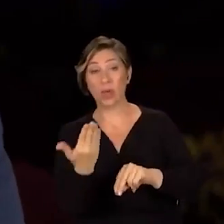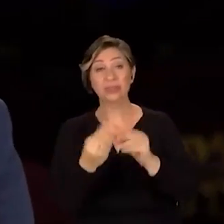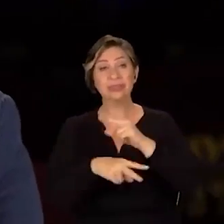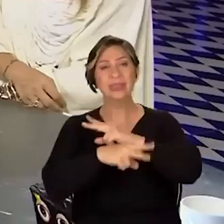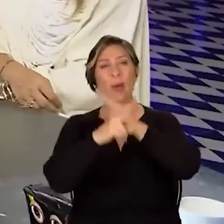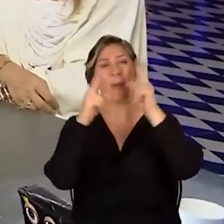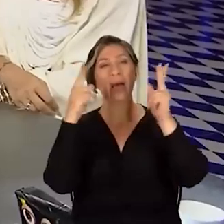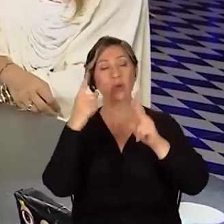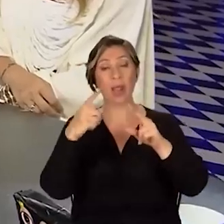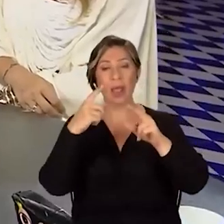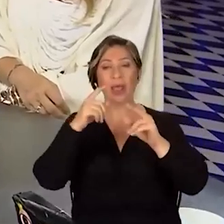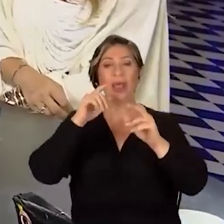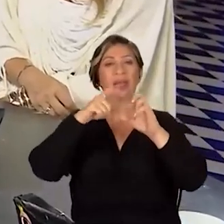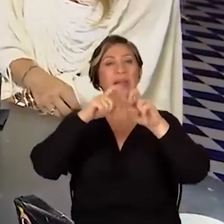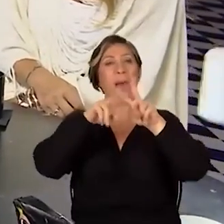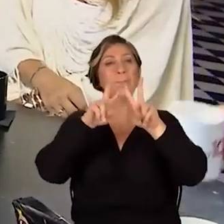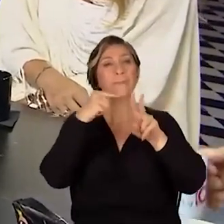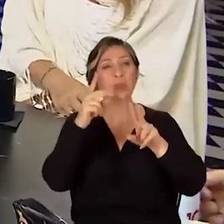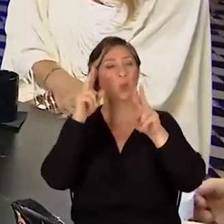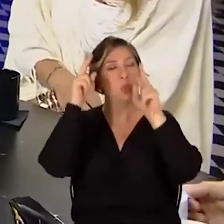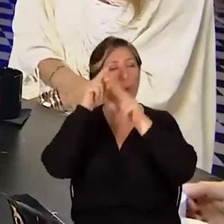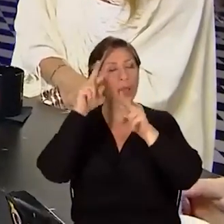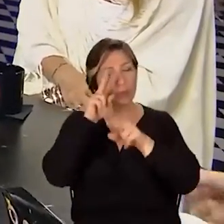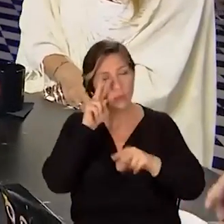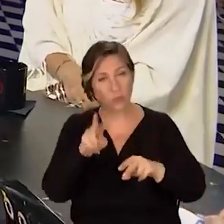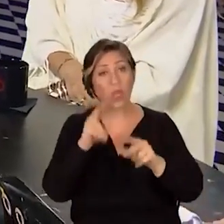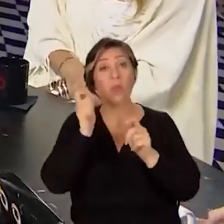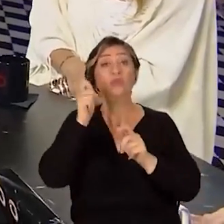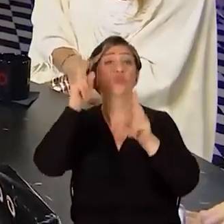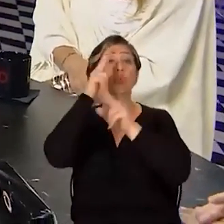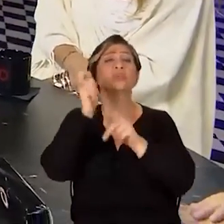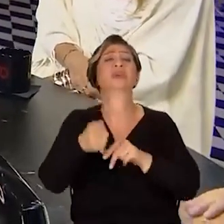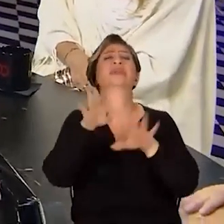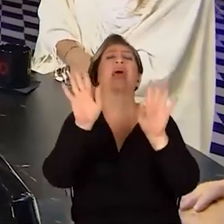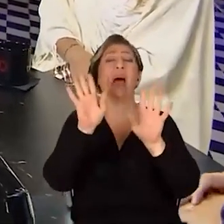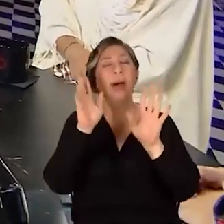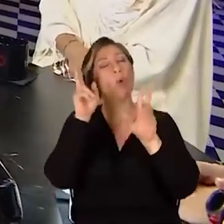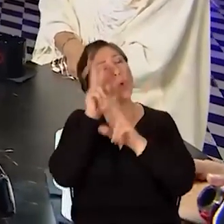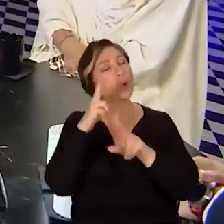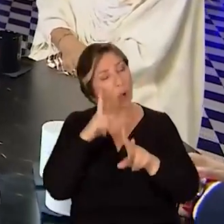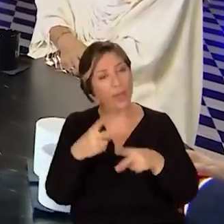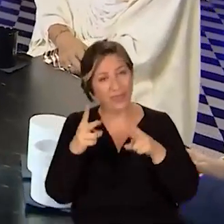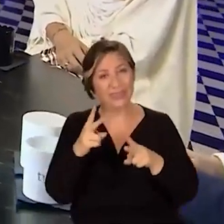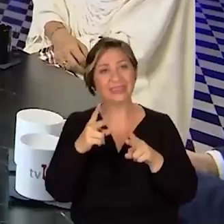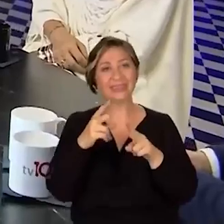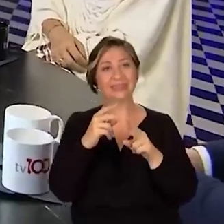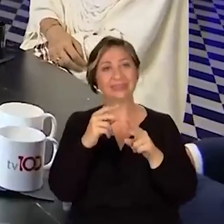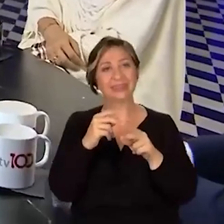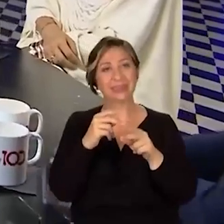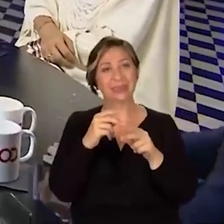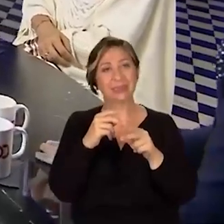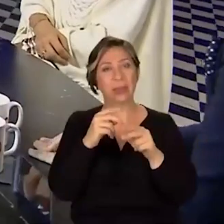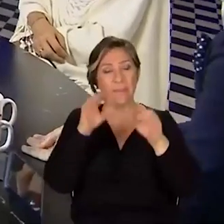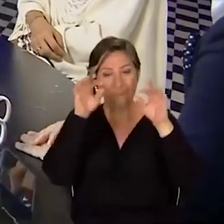sabaha doğruysa REM dönemi dediği, yani rüyaların görüldüğü, illa rüya görülmesi şart değil. Rüya çünkü evre 1, yani evre